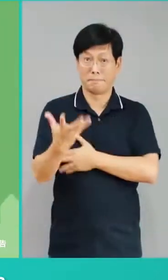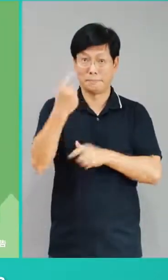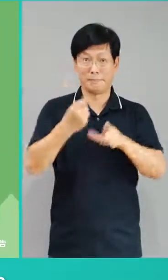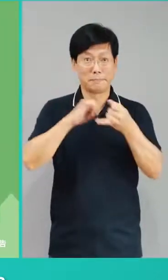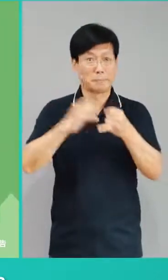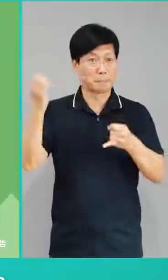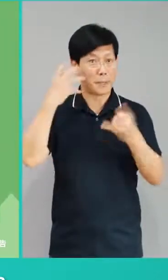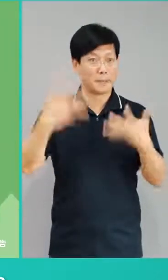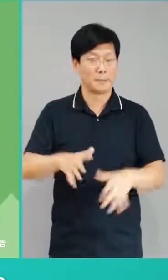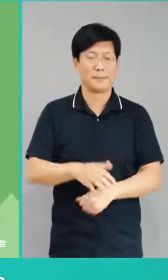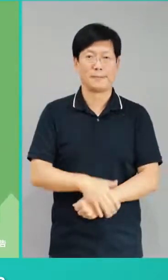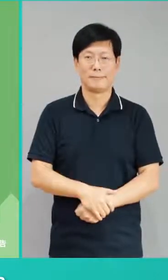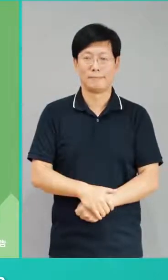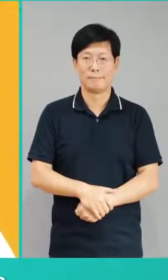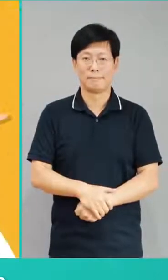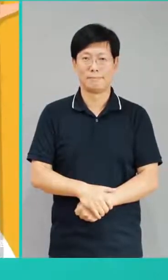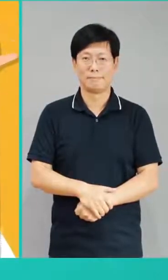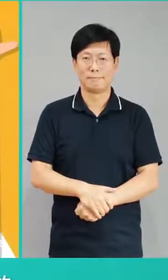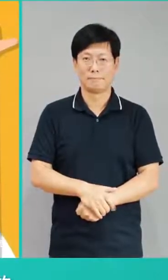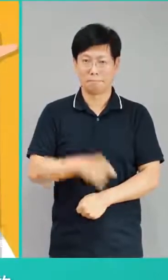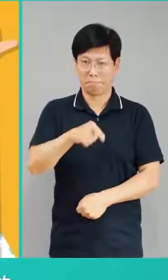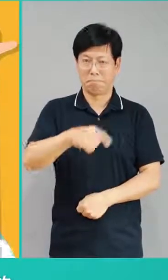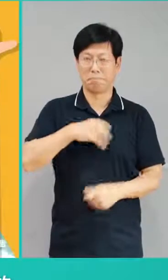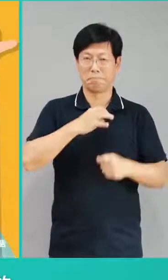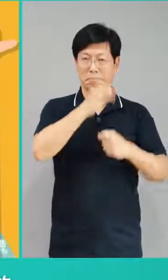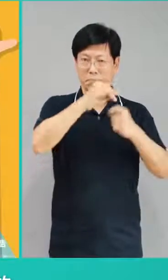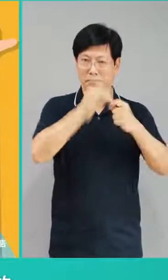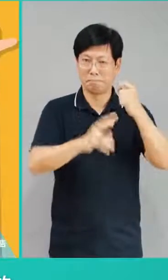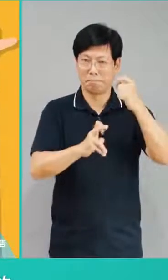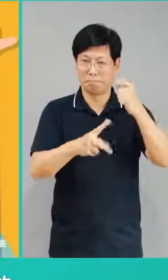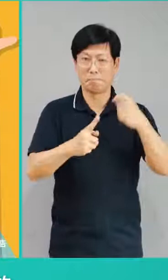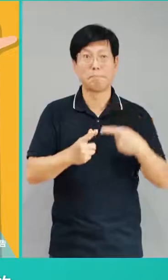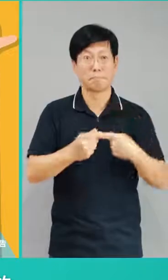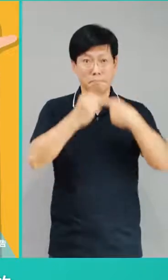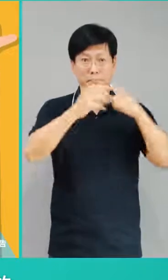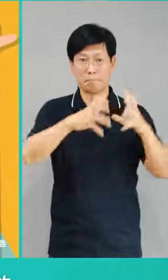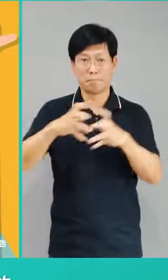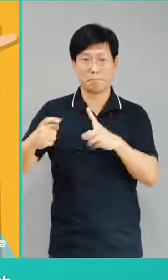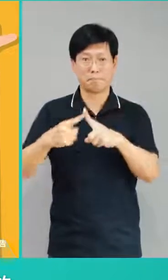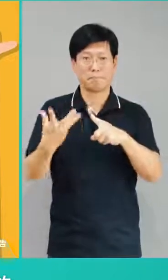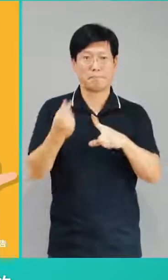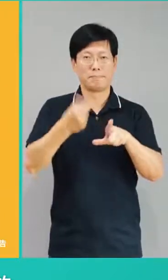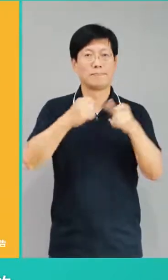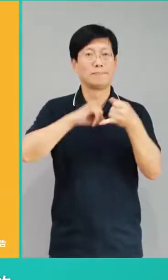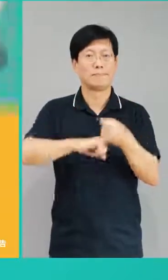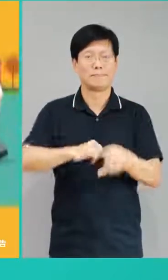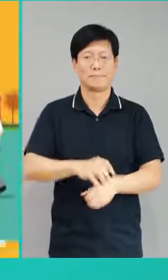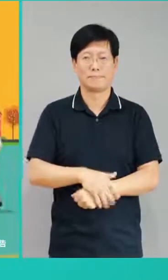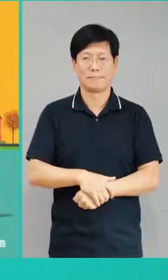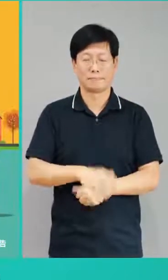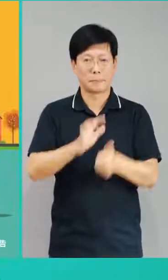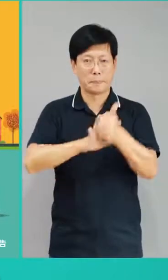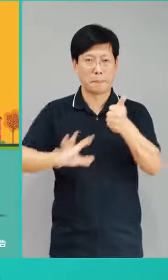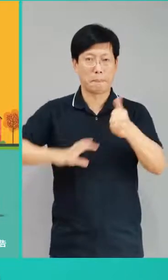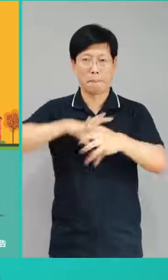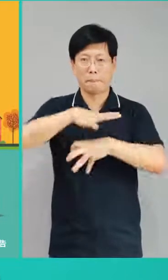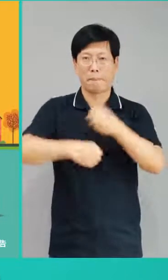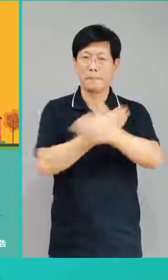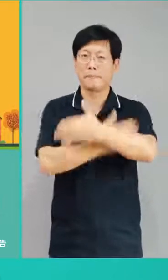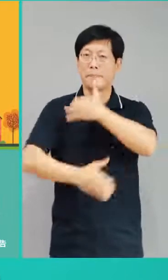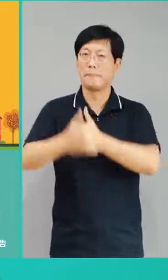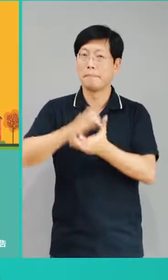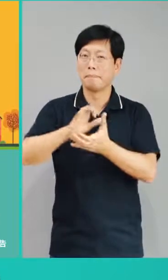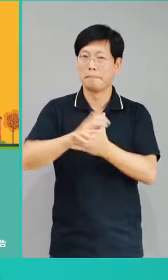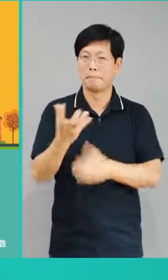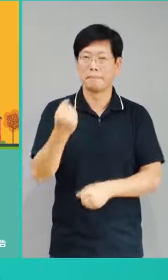你听过身心障碍者权利公约吗？这是21世纪第一个国际人权公约，影响着全球